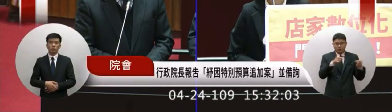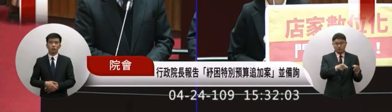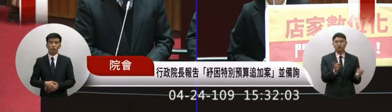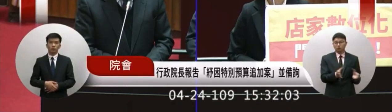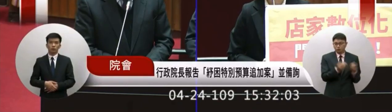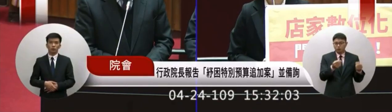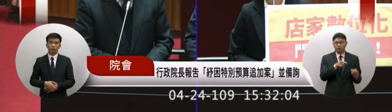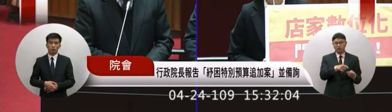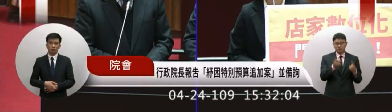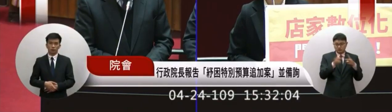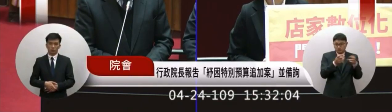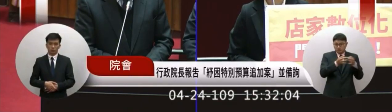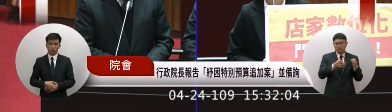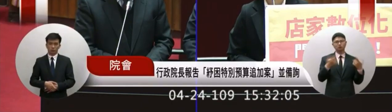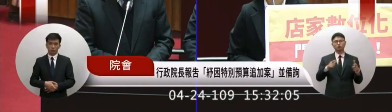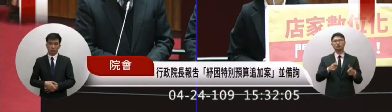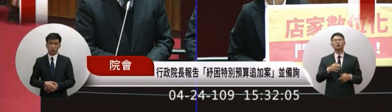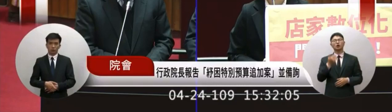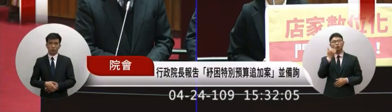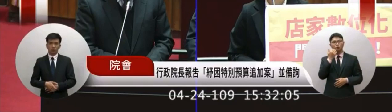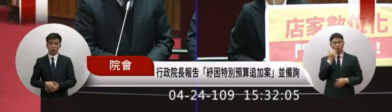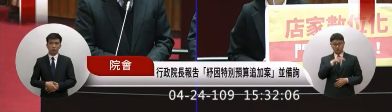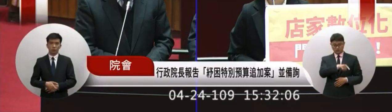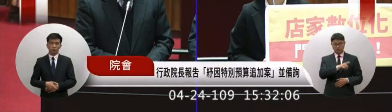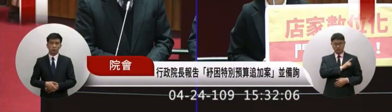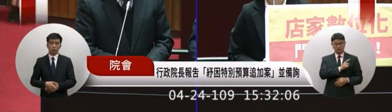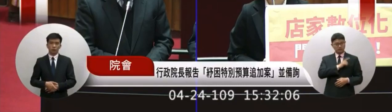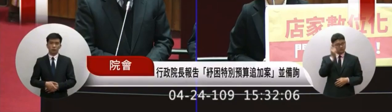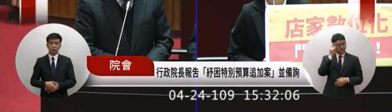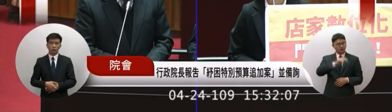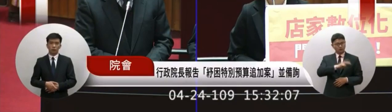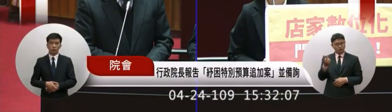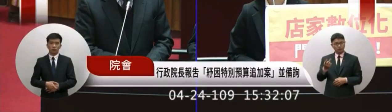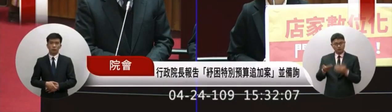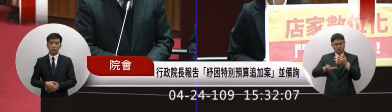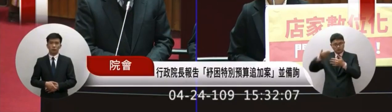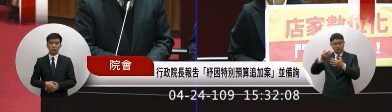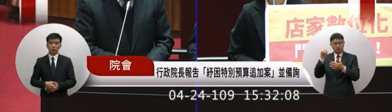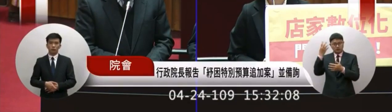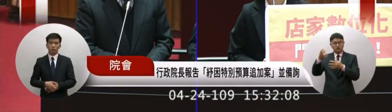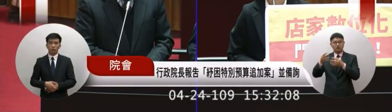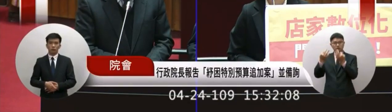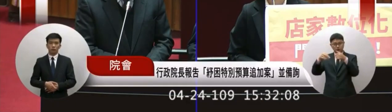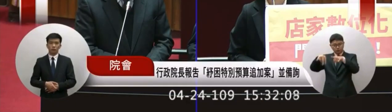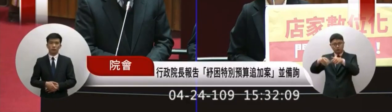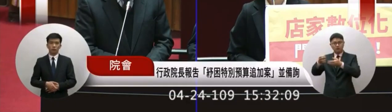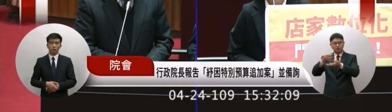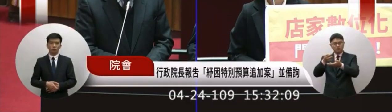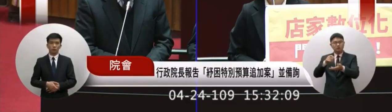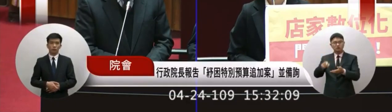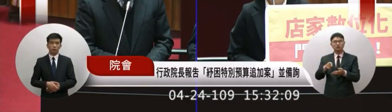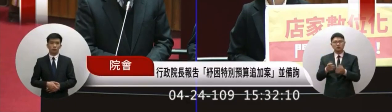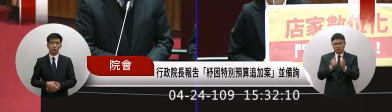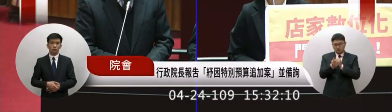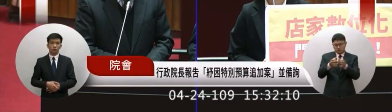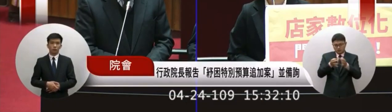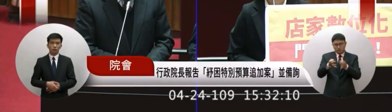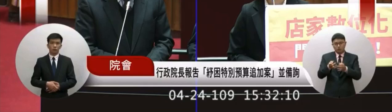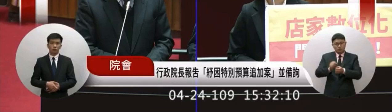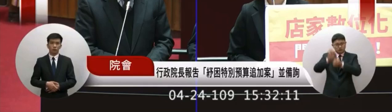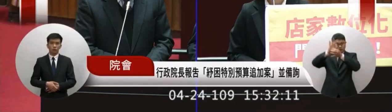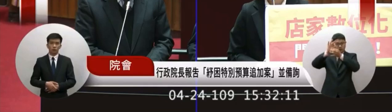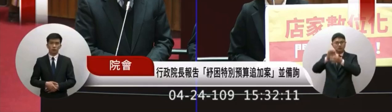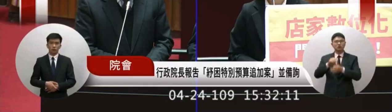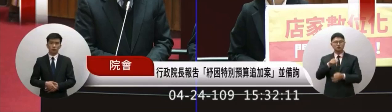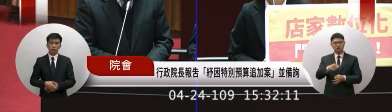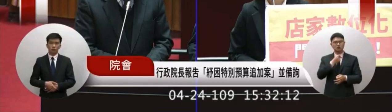这个小规模作业要点里面的人，他会因为必须要数位化转型而导致他的营业税增加的情况，这部分我们觉得是需要考